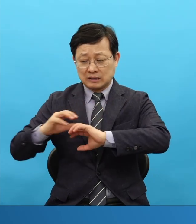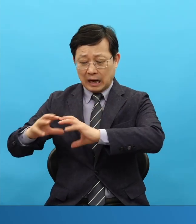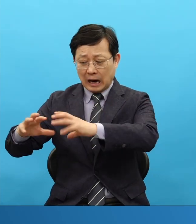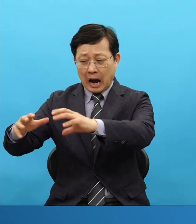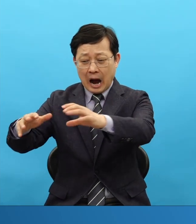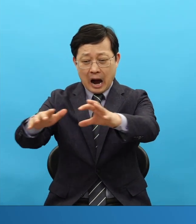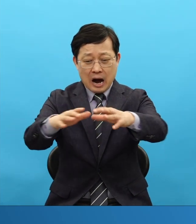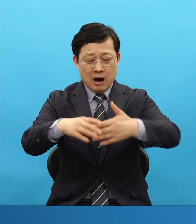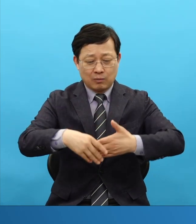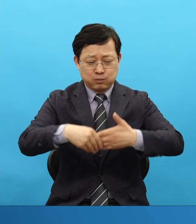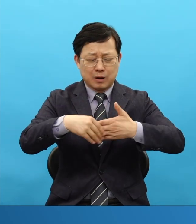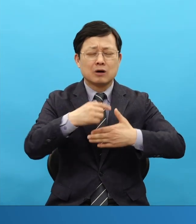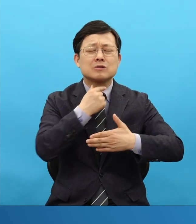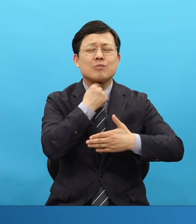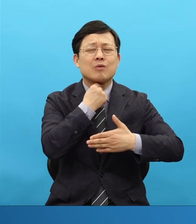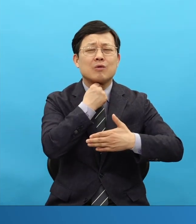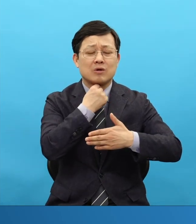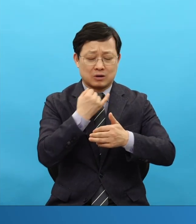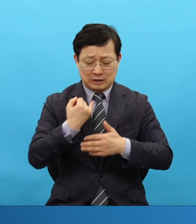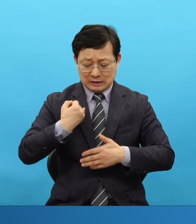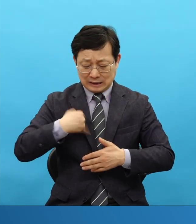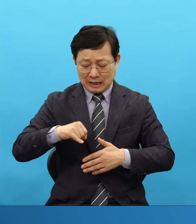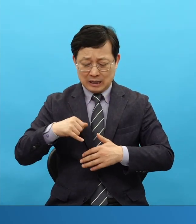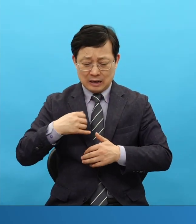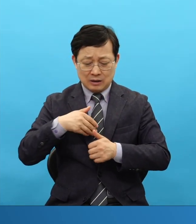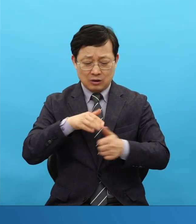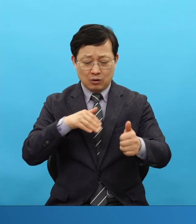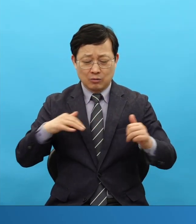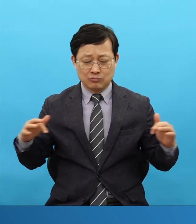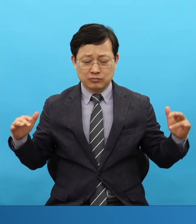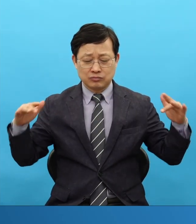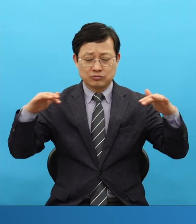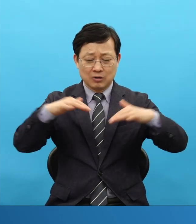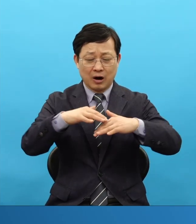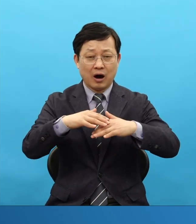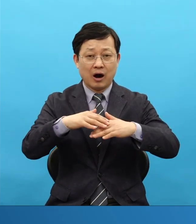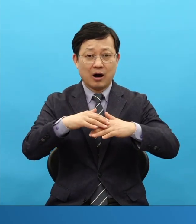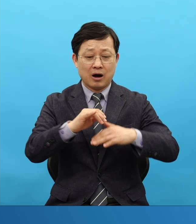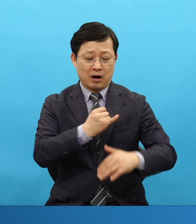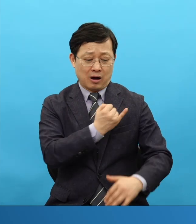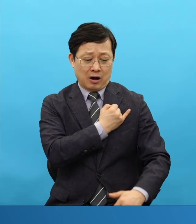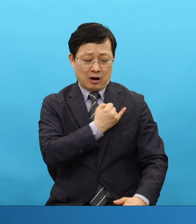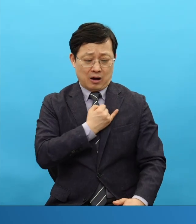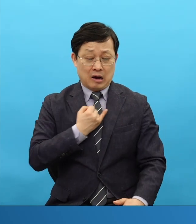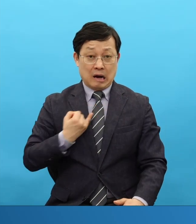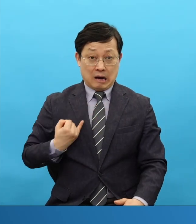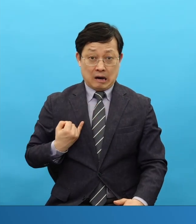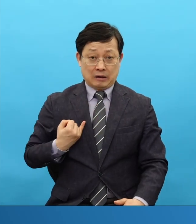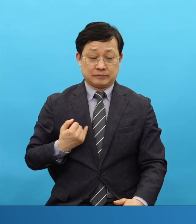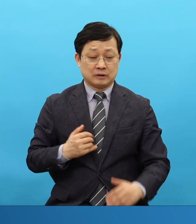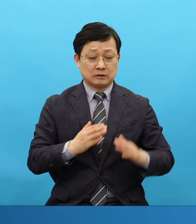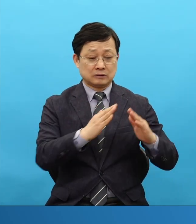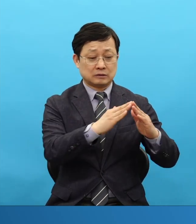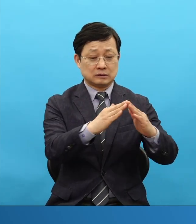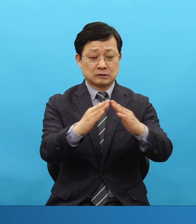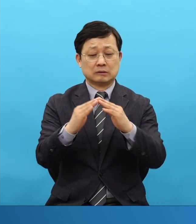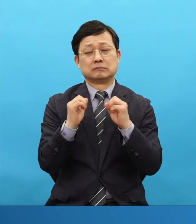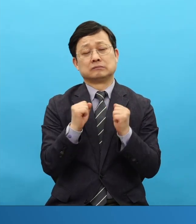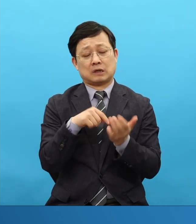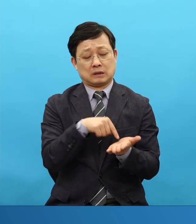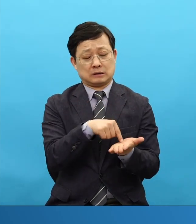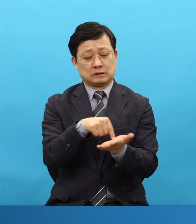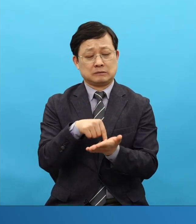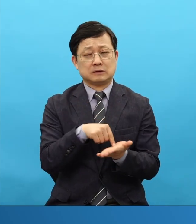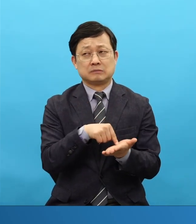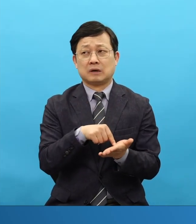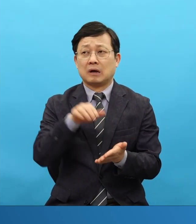Israel was. 자, 이 여자들이 와가지고 이제 할 일이 없잖아요. And all these ladies came, and they had nothing to do. 할 일이 없으니까 솔로몬 보고